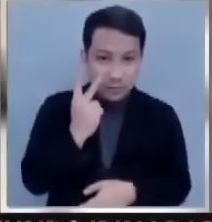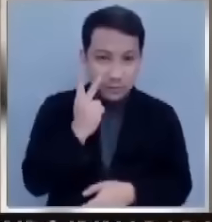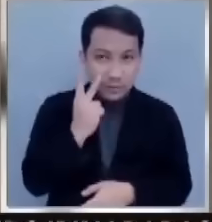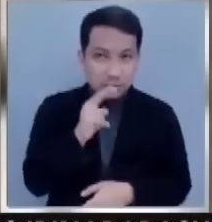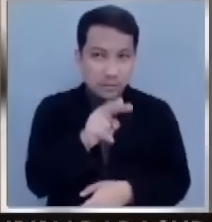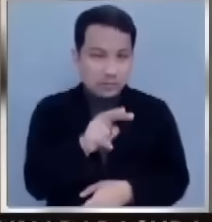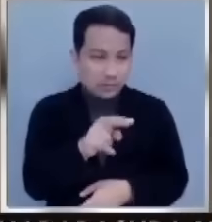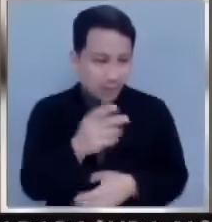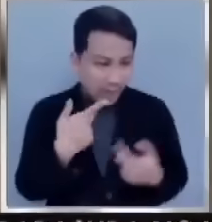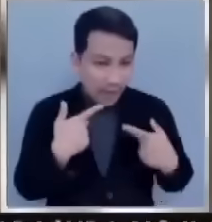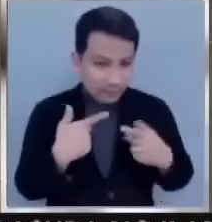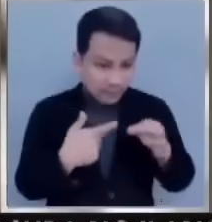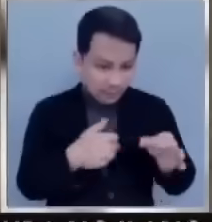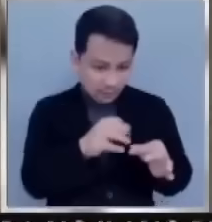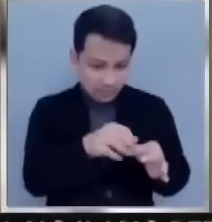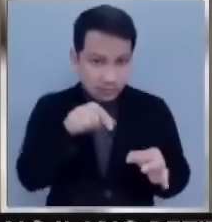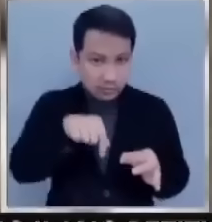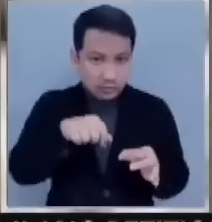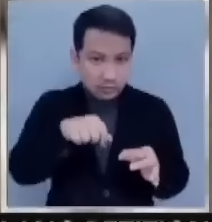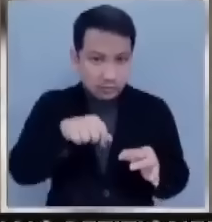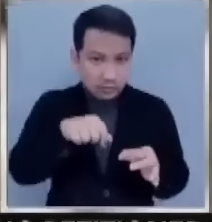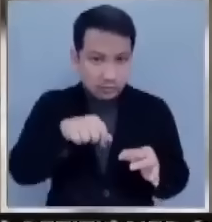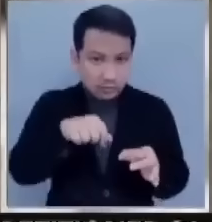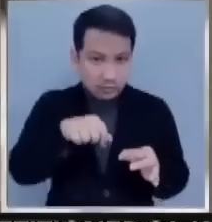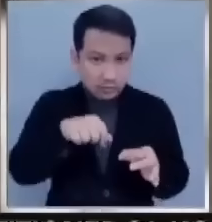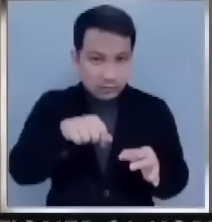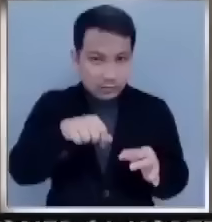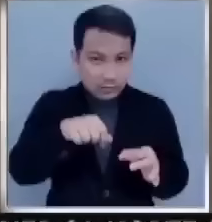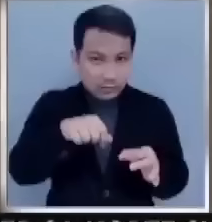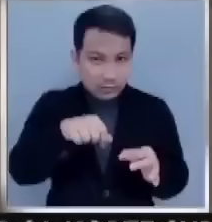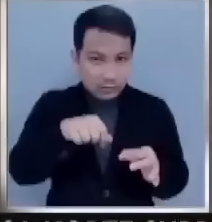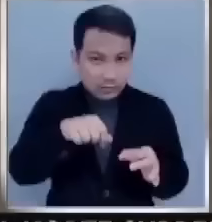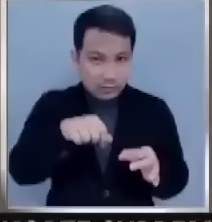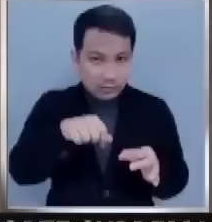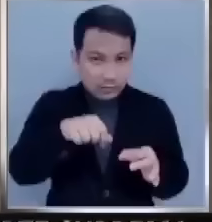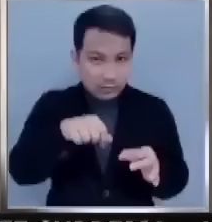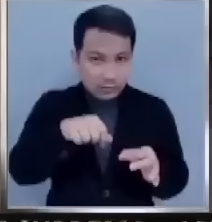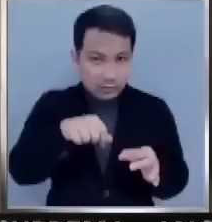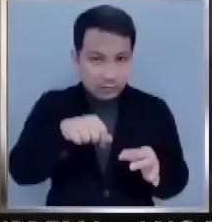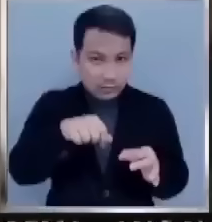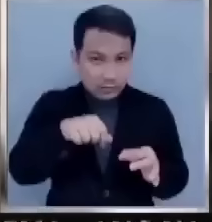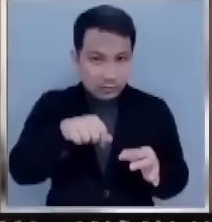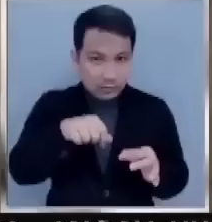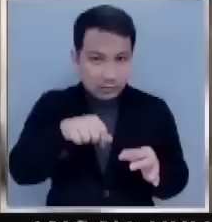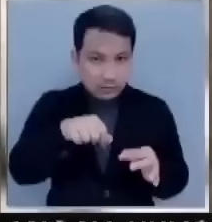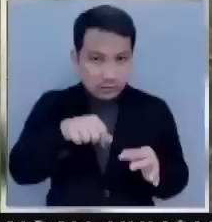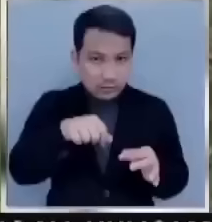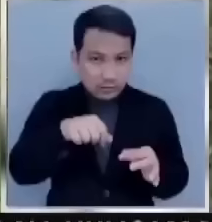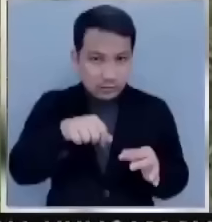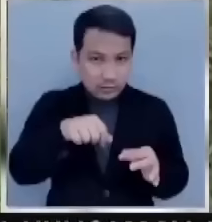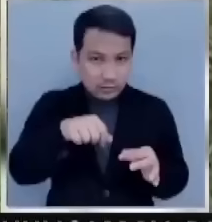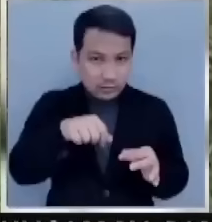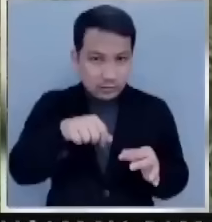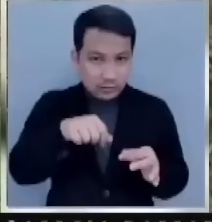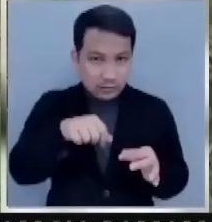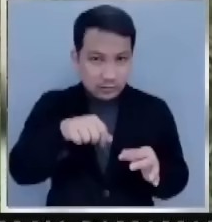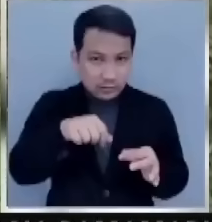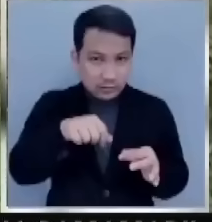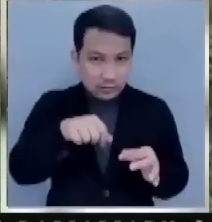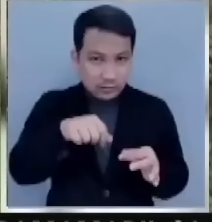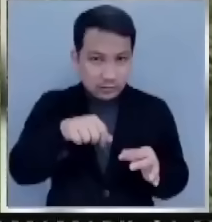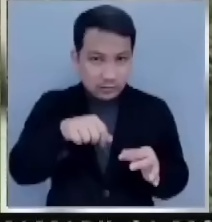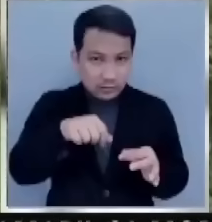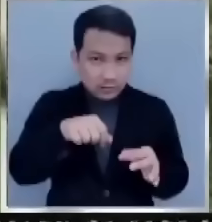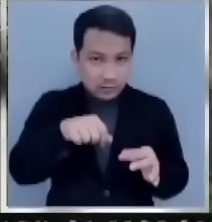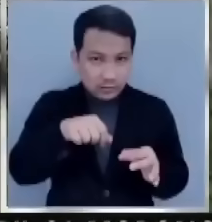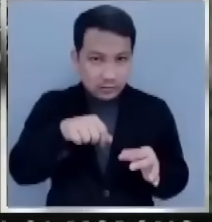pa rin ang marka ng mga investigador sa kung saan napulot ang mga basyo ng .45 caliber at 9mm pistol. Kita rin ang mga itinayong